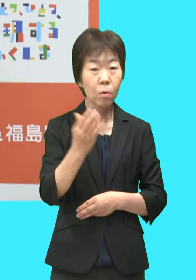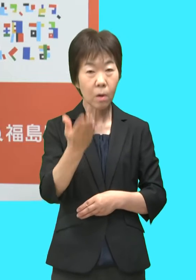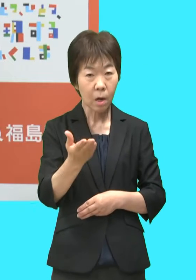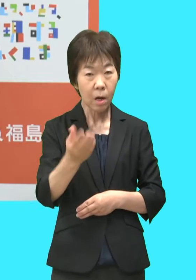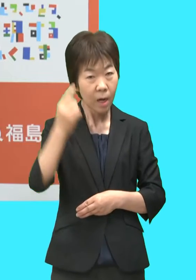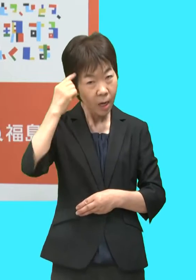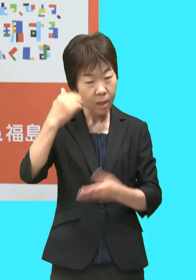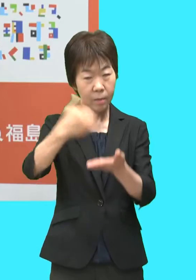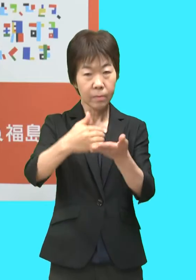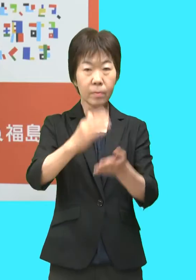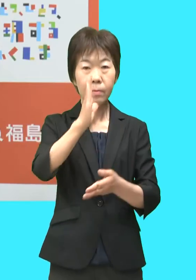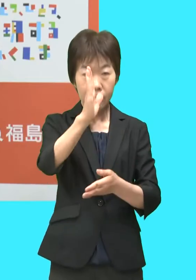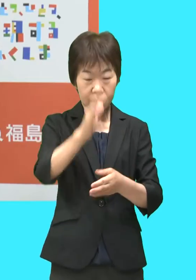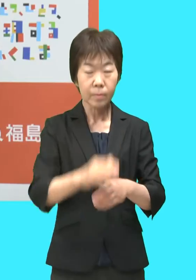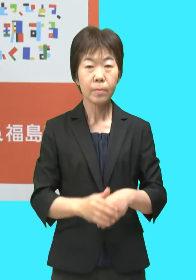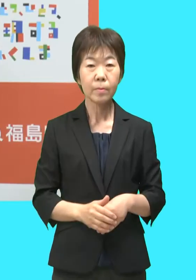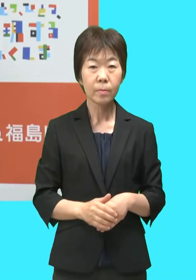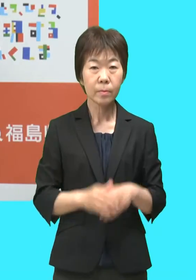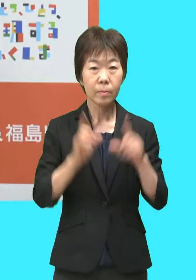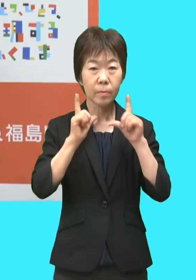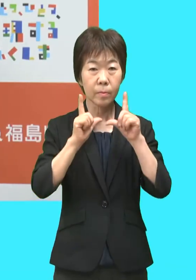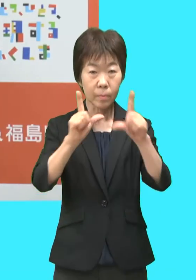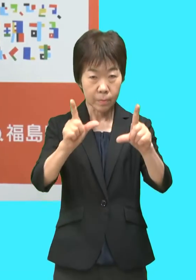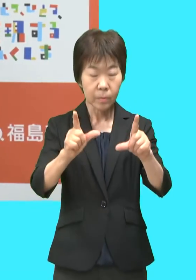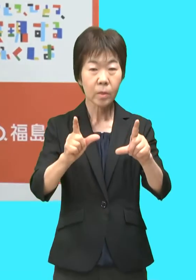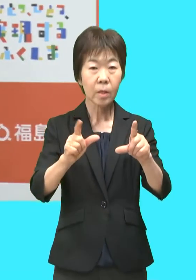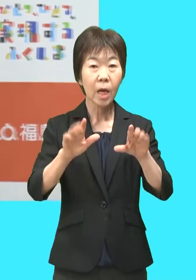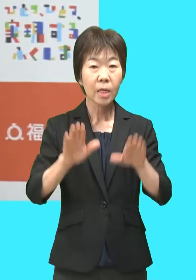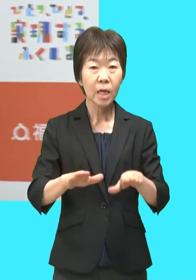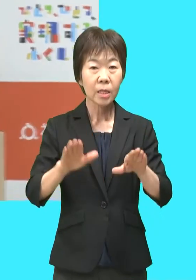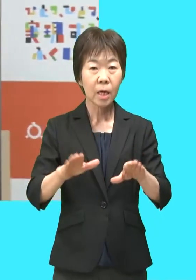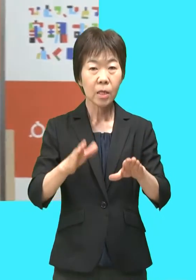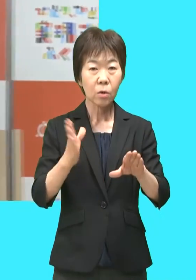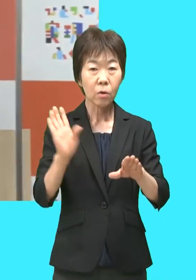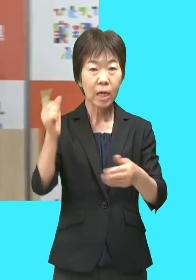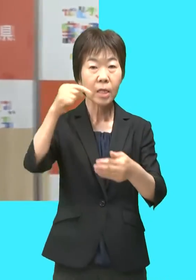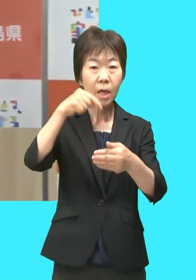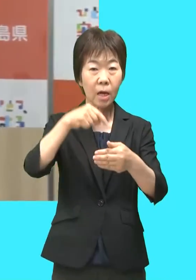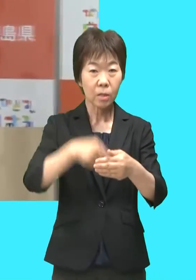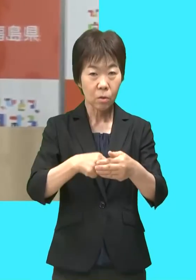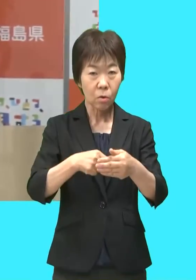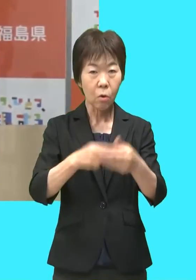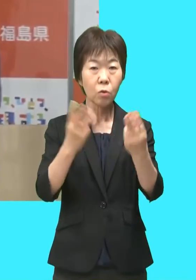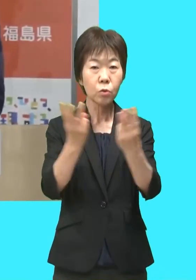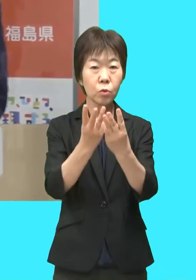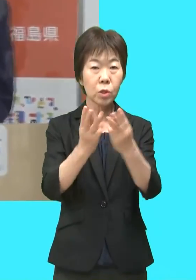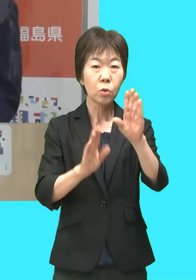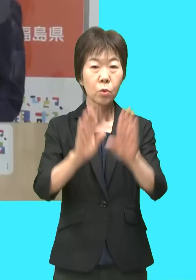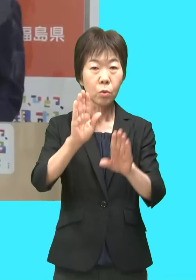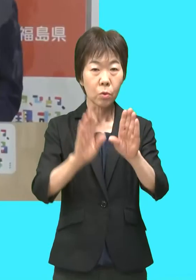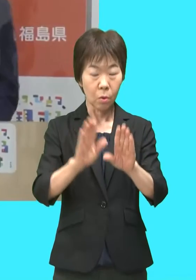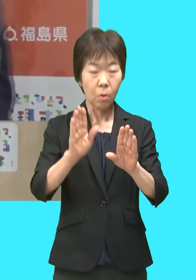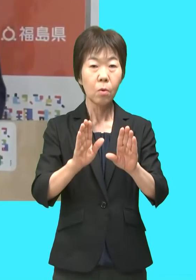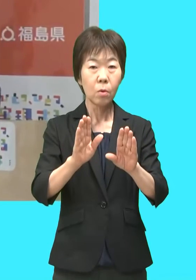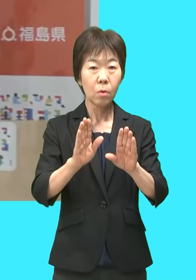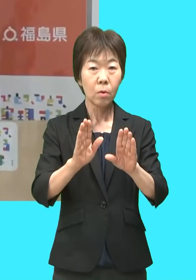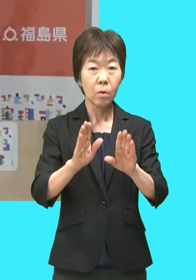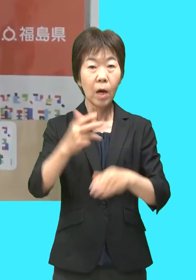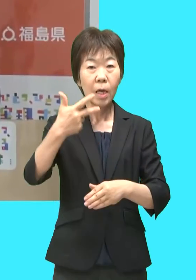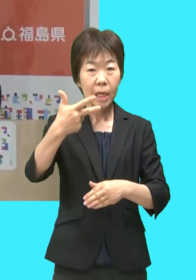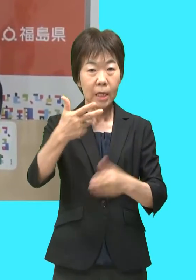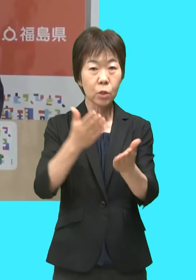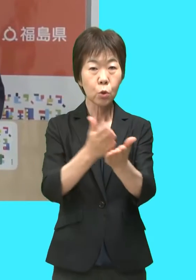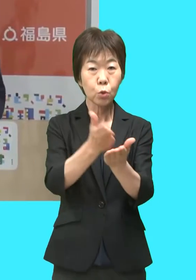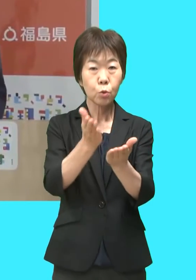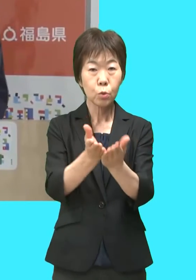のお考えをお願いします。 はい、まず現在の福島県内の各指標の状況です。7つの区